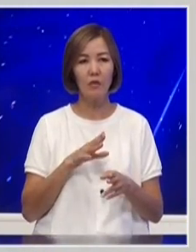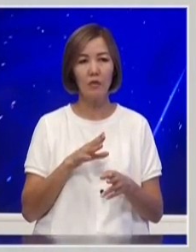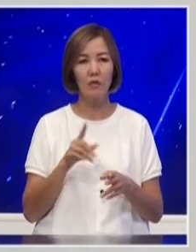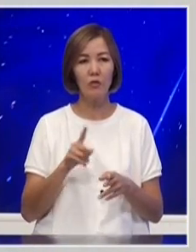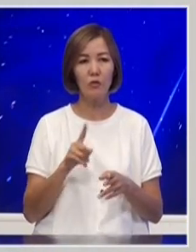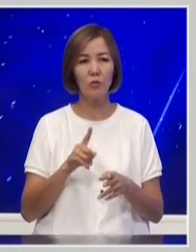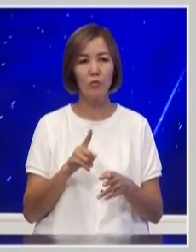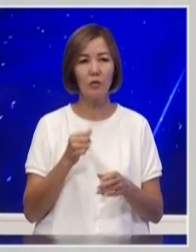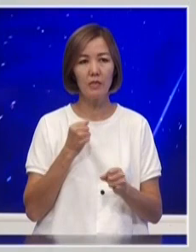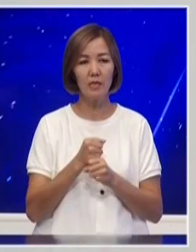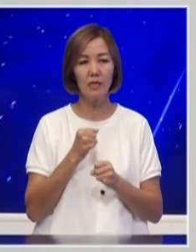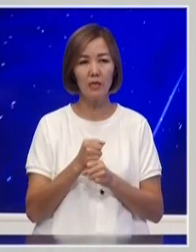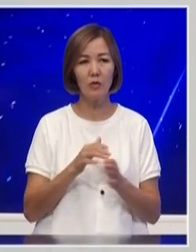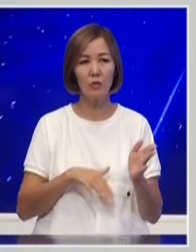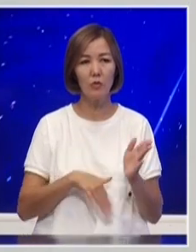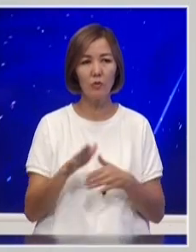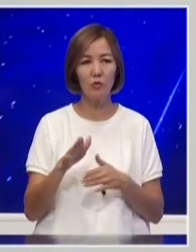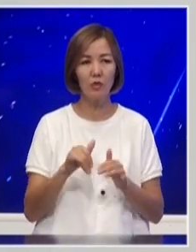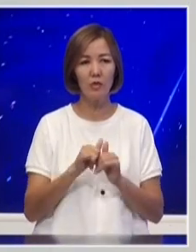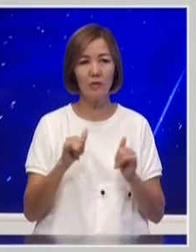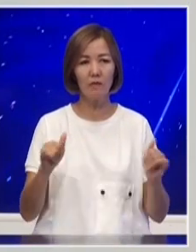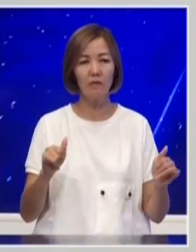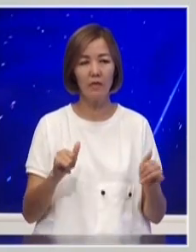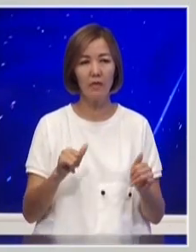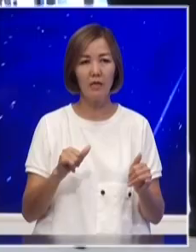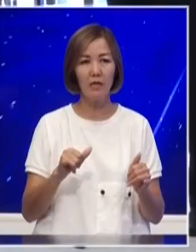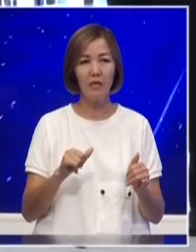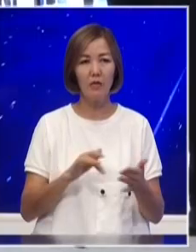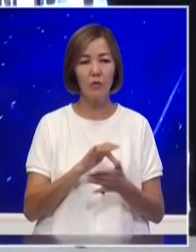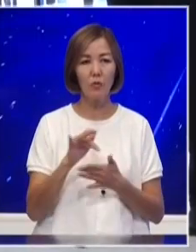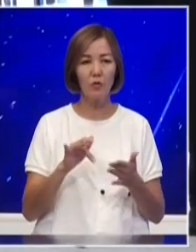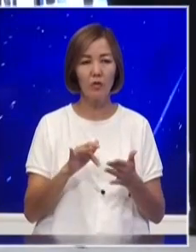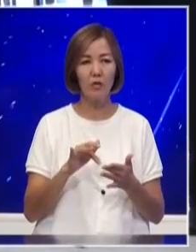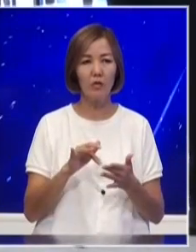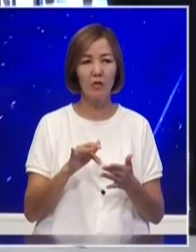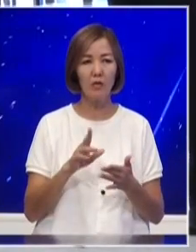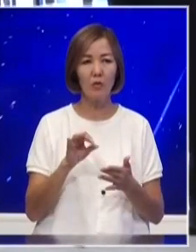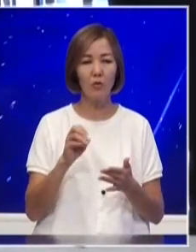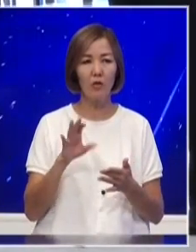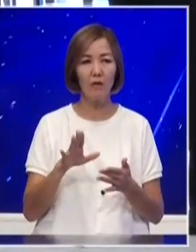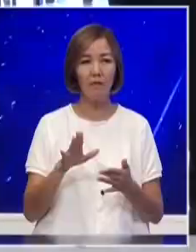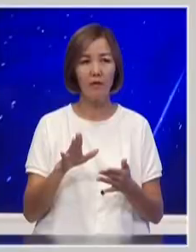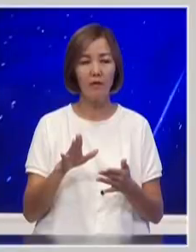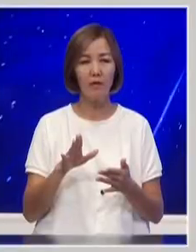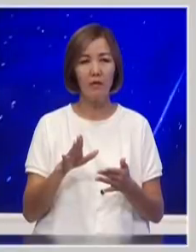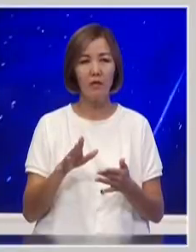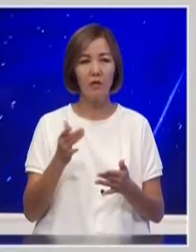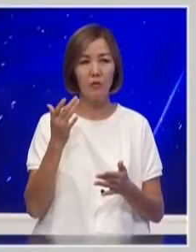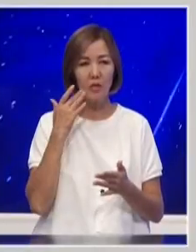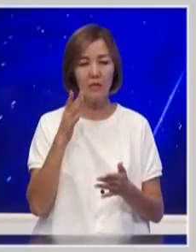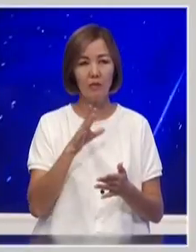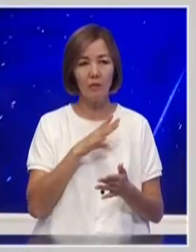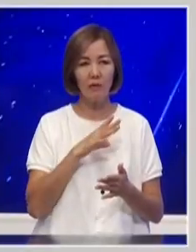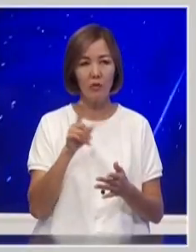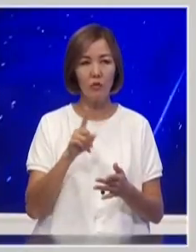чтобы сделать в короткие сроки генеральный план города Кунаев. Не всегда и не так часто бывает так,